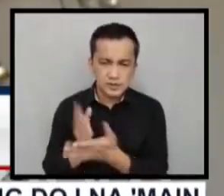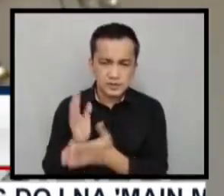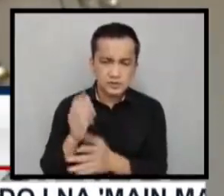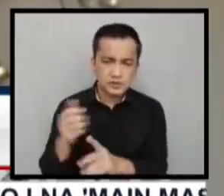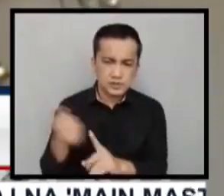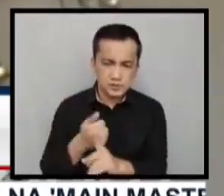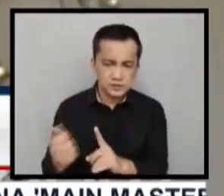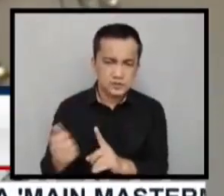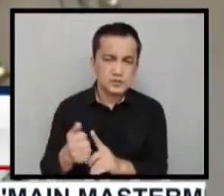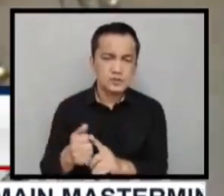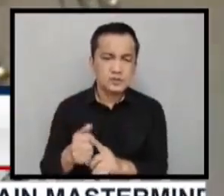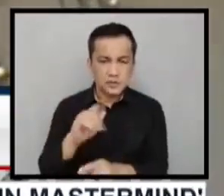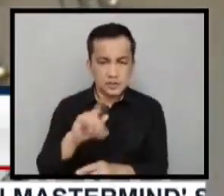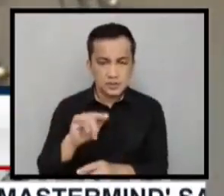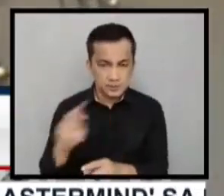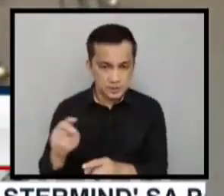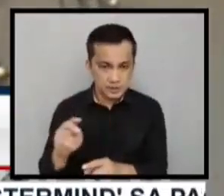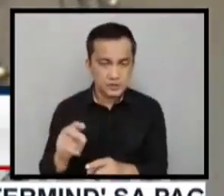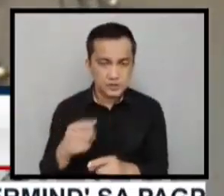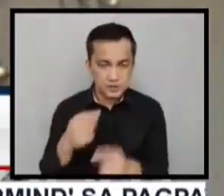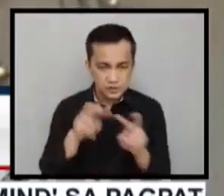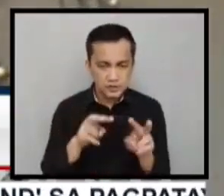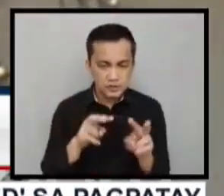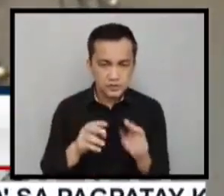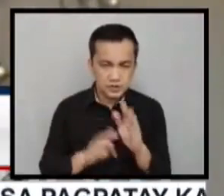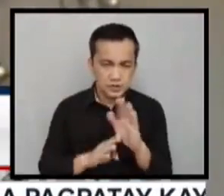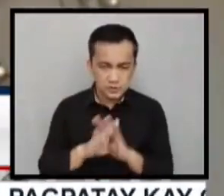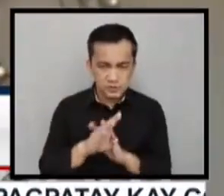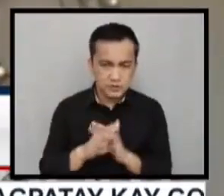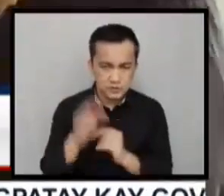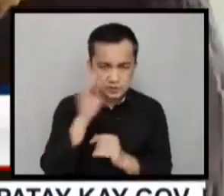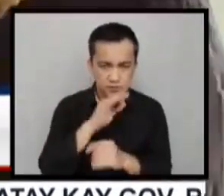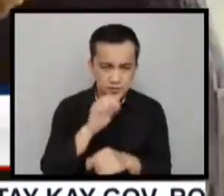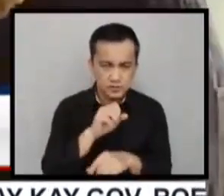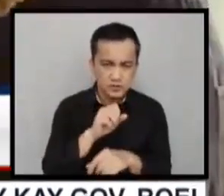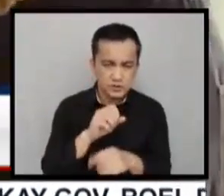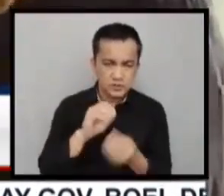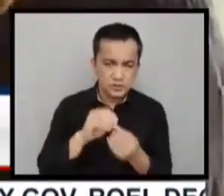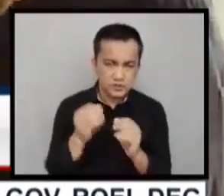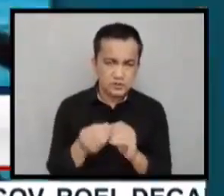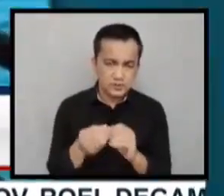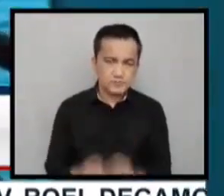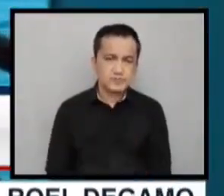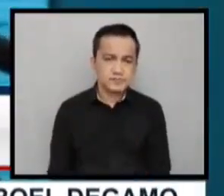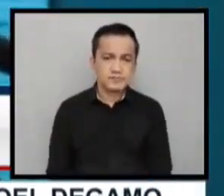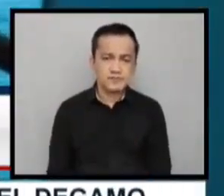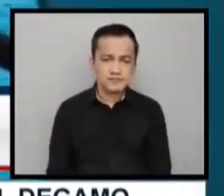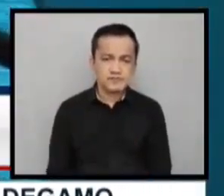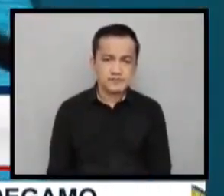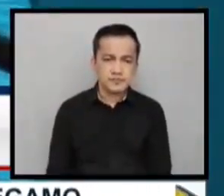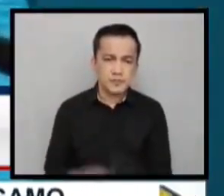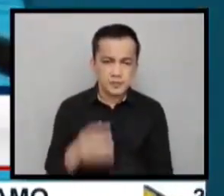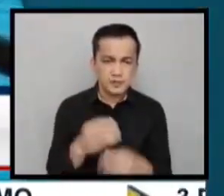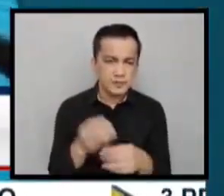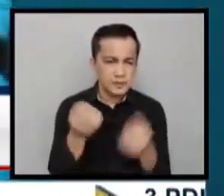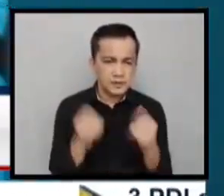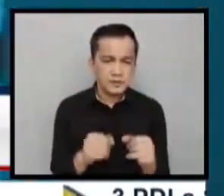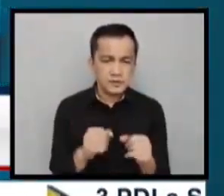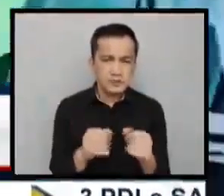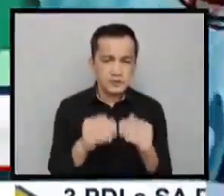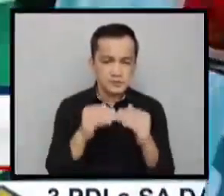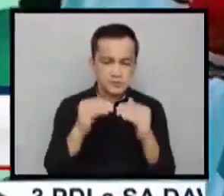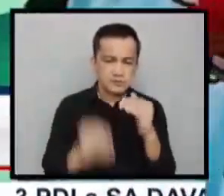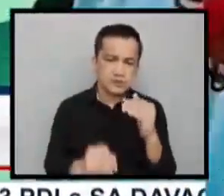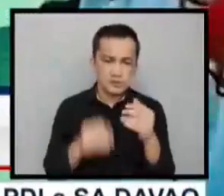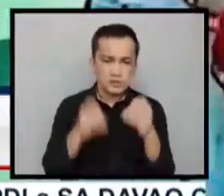chasing, we will see a resurgence of Filipino numbers. Isa ring issue ang hindi pagkakapantay ng edukasyon sa